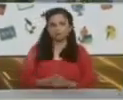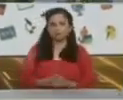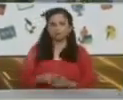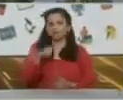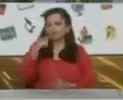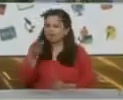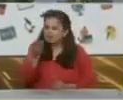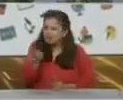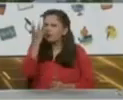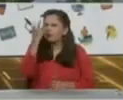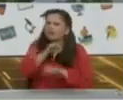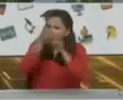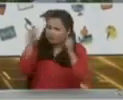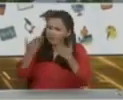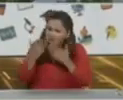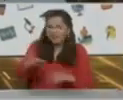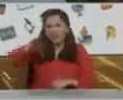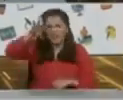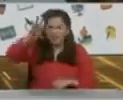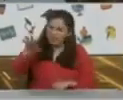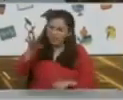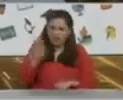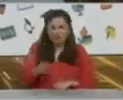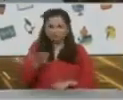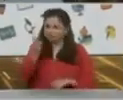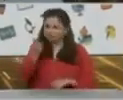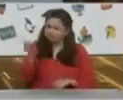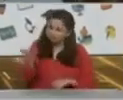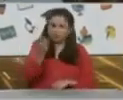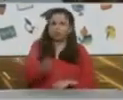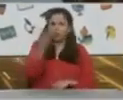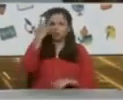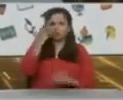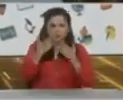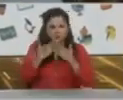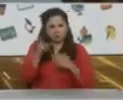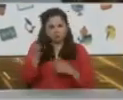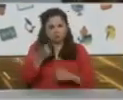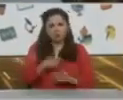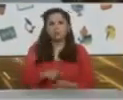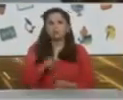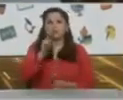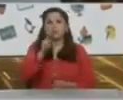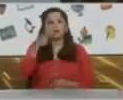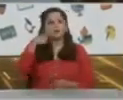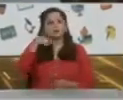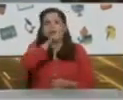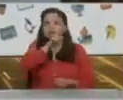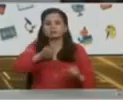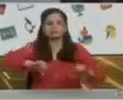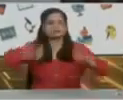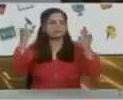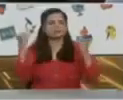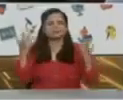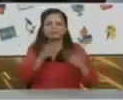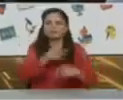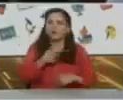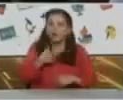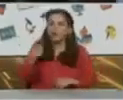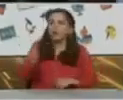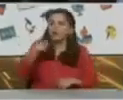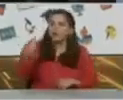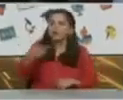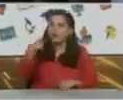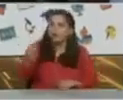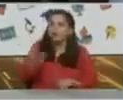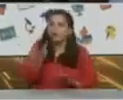भी हैं, डांटते भी हैं, लेकिन आपको सफलता नहीं मिलती। लेकिन